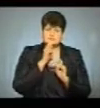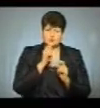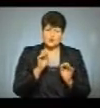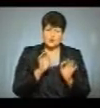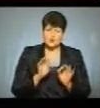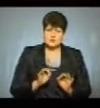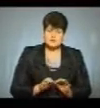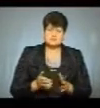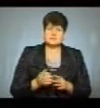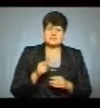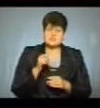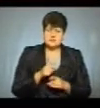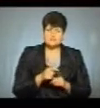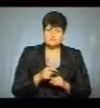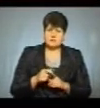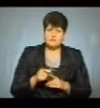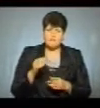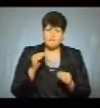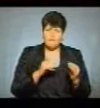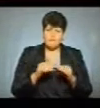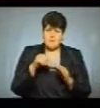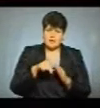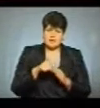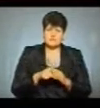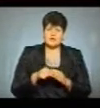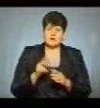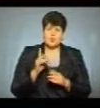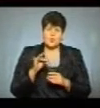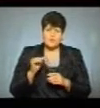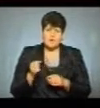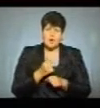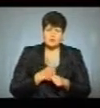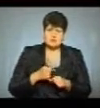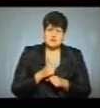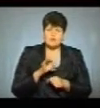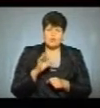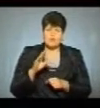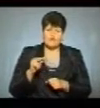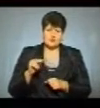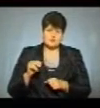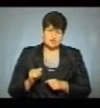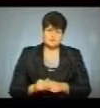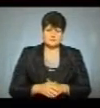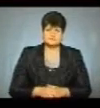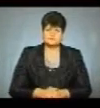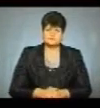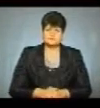Анастасія Гурська. За її словами, у пакетах крупи, консерви та овочі. На цій акції побувала і наша знімальна